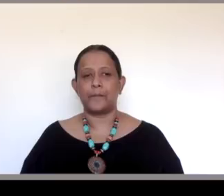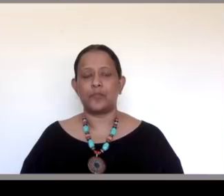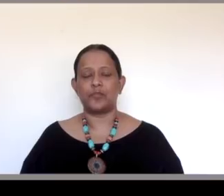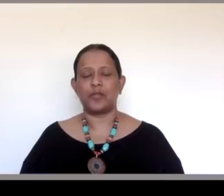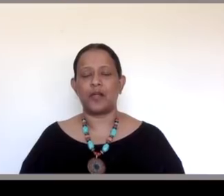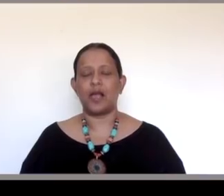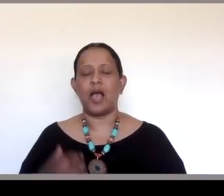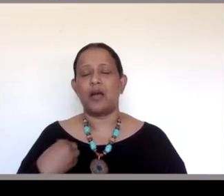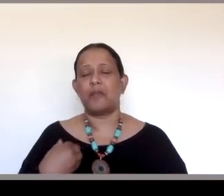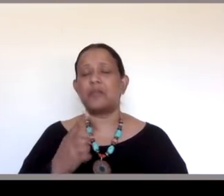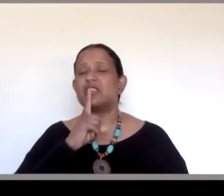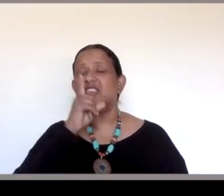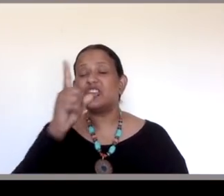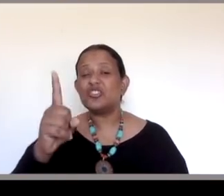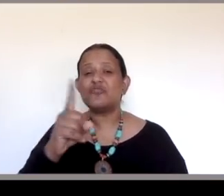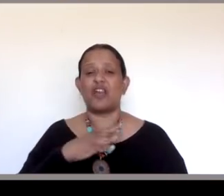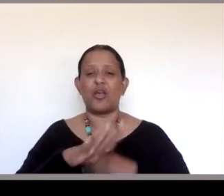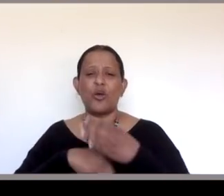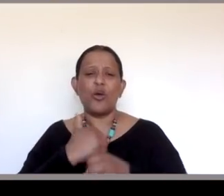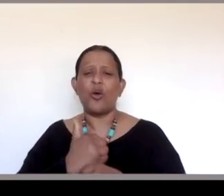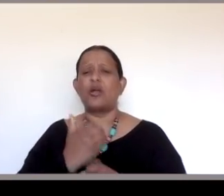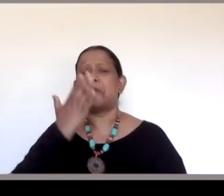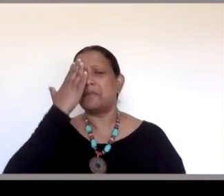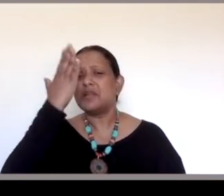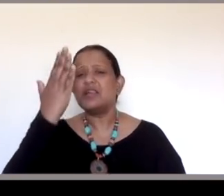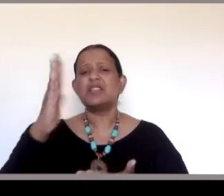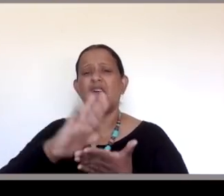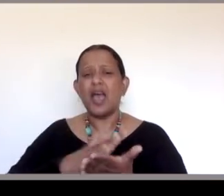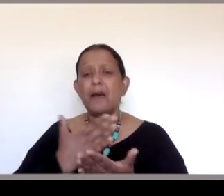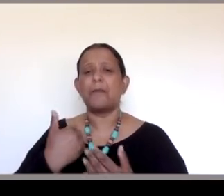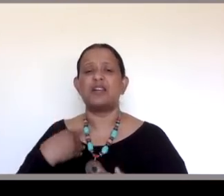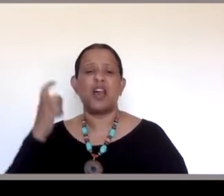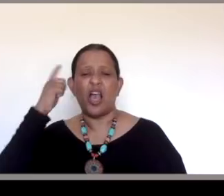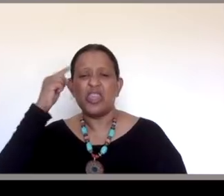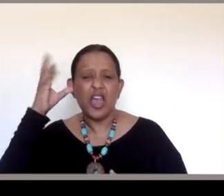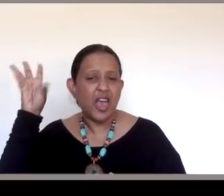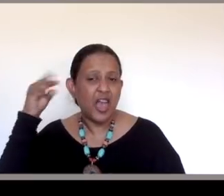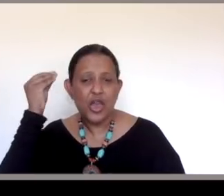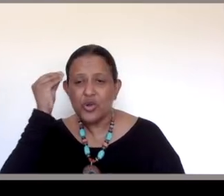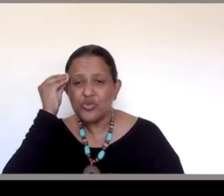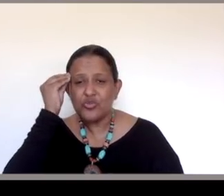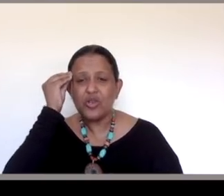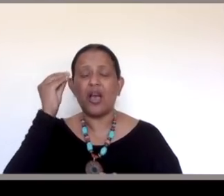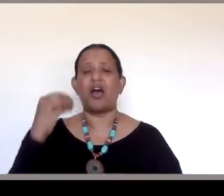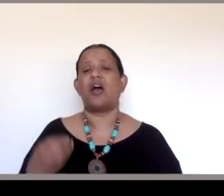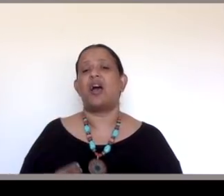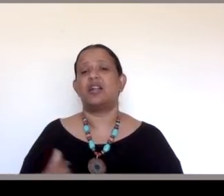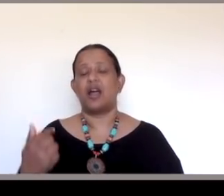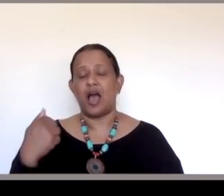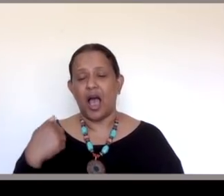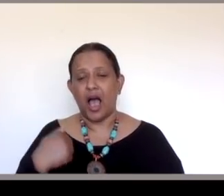புதிய பிரசங்க தொடருக்கு உம்முடைய கிருபையை கேட்கின்றோம் நிஷான் மகேஷ் அதுவே சுதாத்மன் வஹன்சி வேடியோ மேனவர் ஆண்டவரே நாங்கள்